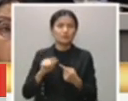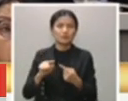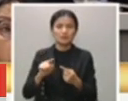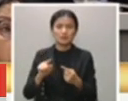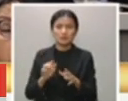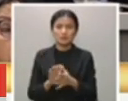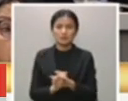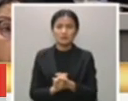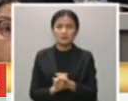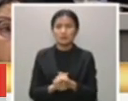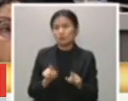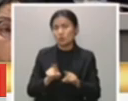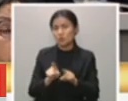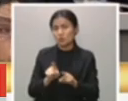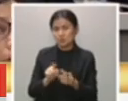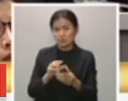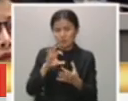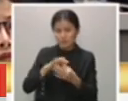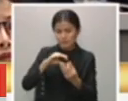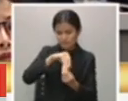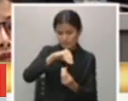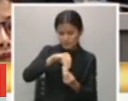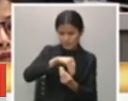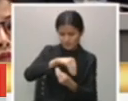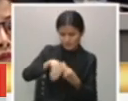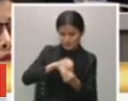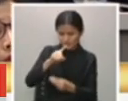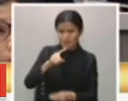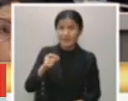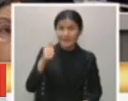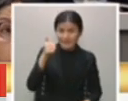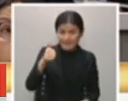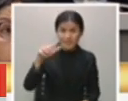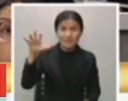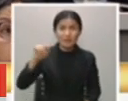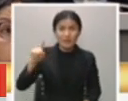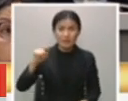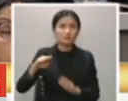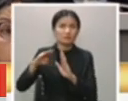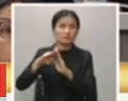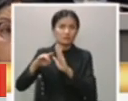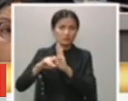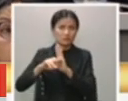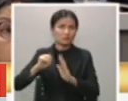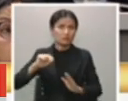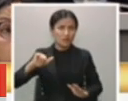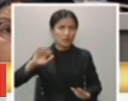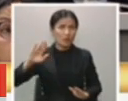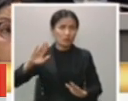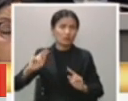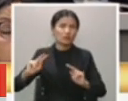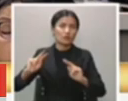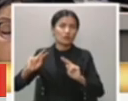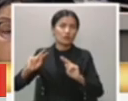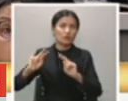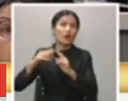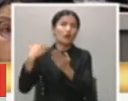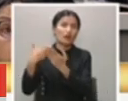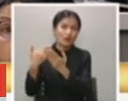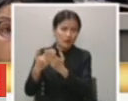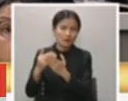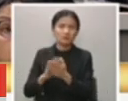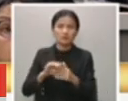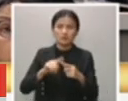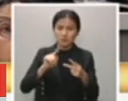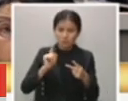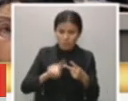ความมั่งคั่งทางเศรษฐกิจเนี่ยมันอยู่ที่การใช้นโยบายการคลัง1 2การใช้น